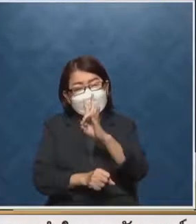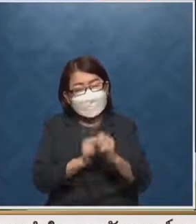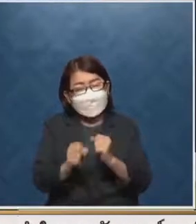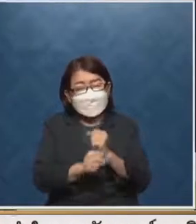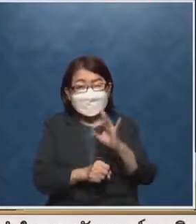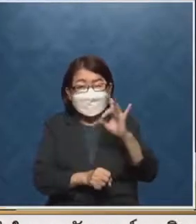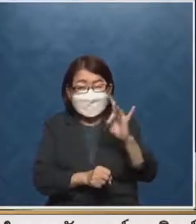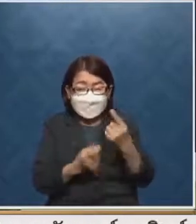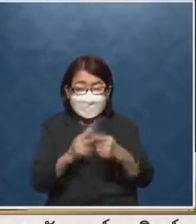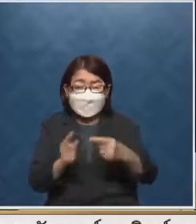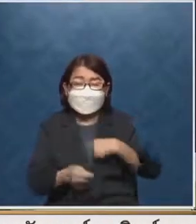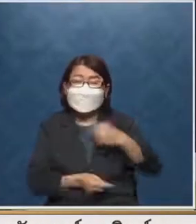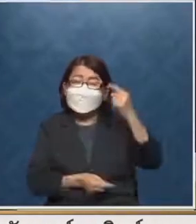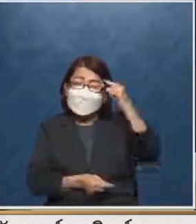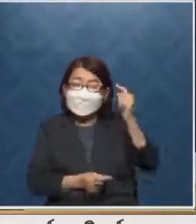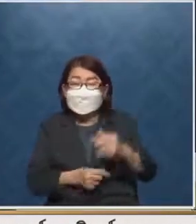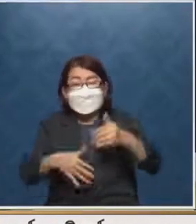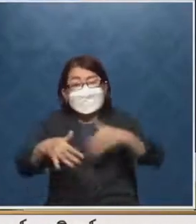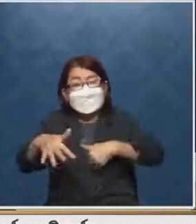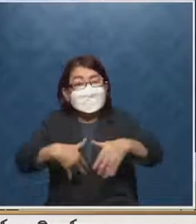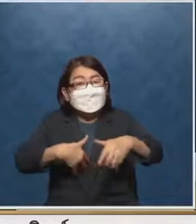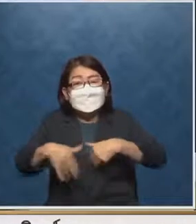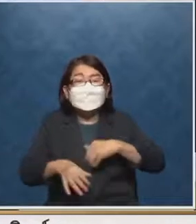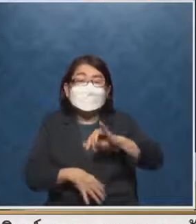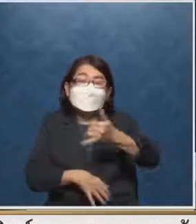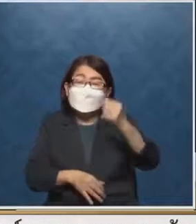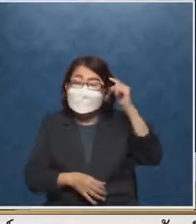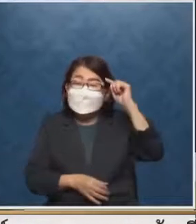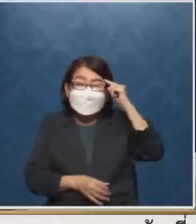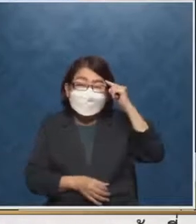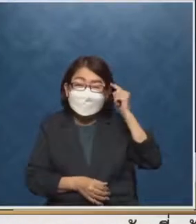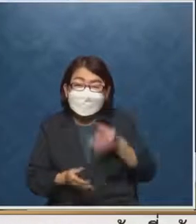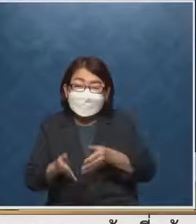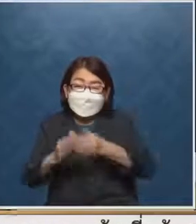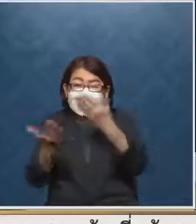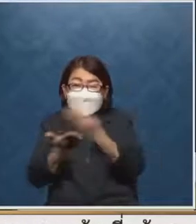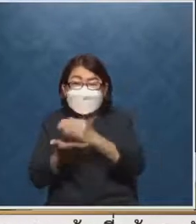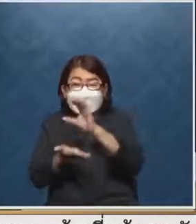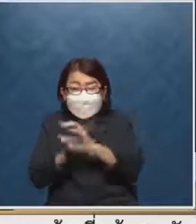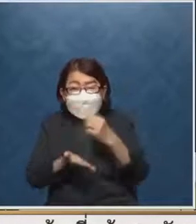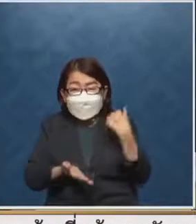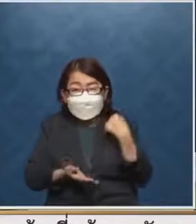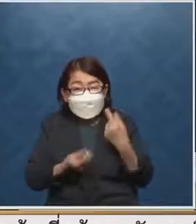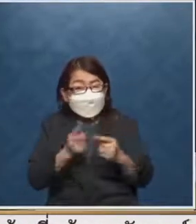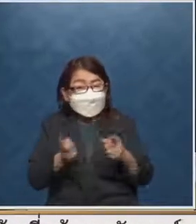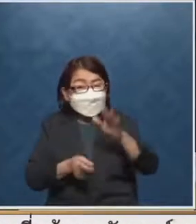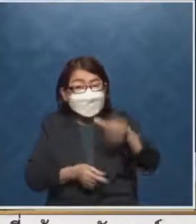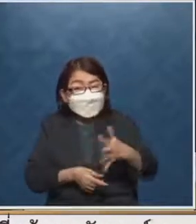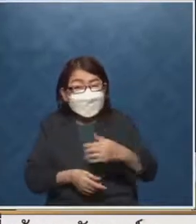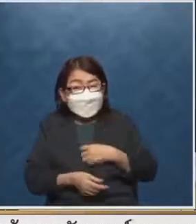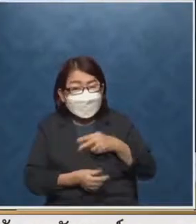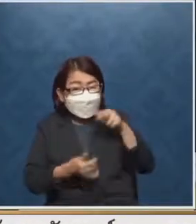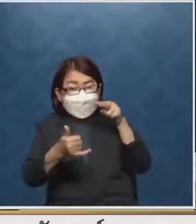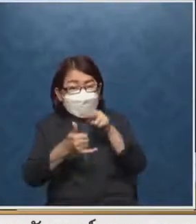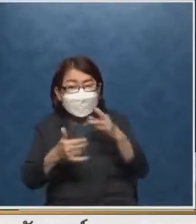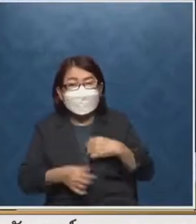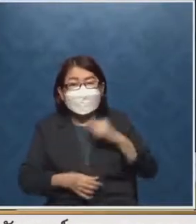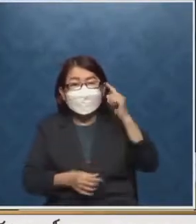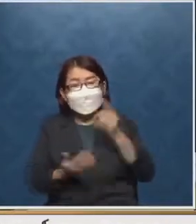ท่านประชาชนไม่มีใครรู้นะครับนี่ถ้าท่านไม่มานี่ผมไม่รู้ผมก็เพิ่งมาเปิด